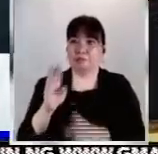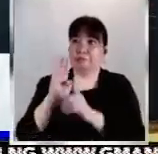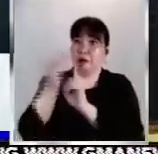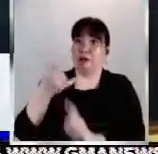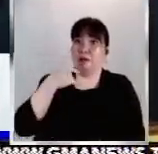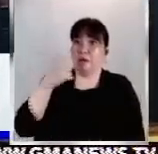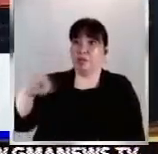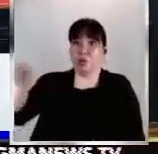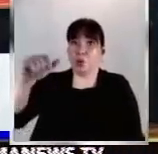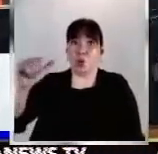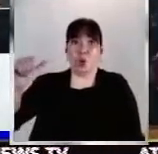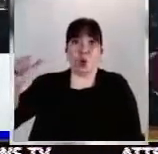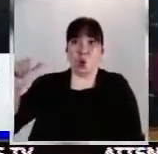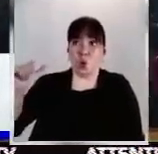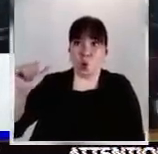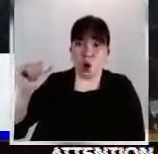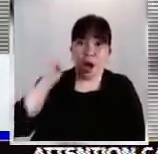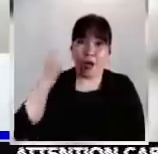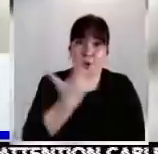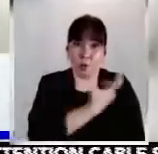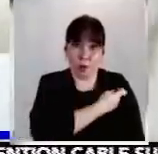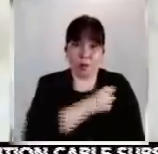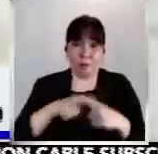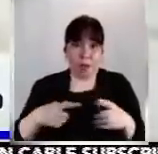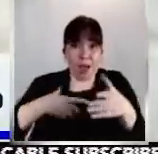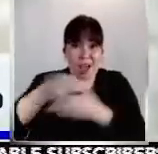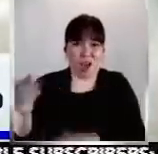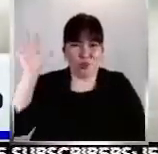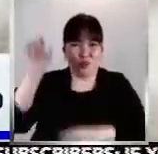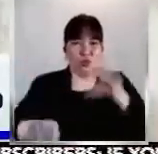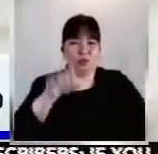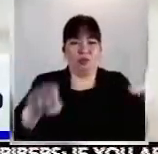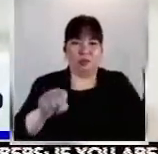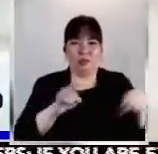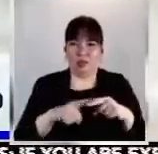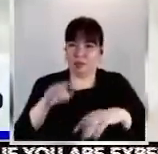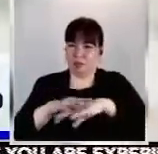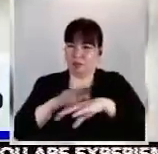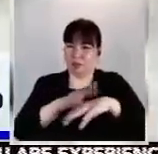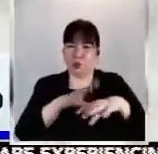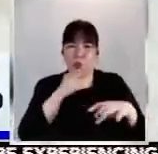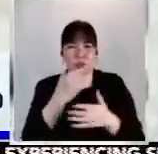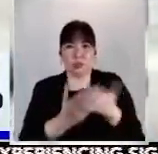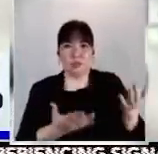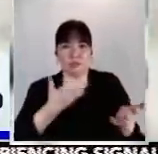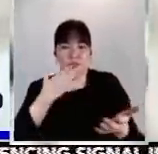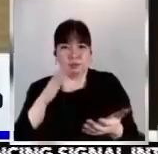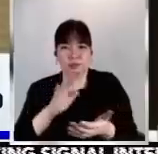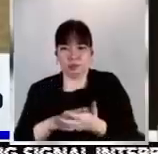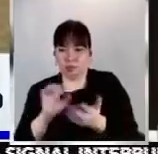bakunadong magpupumilit lumabas ang bahay. At may panibago siyang babala sa mga mananamantalang black marketer ng mga essential